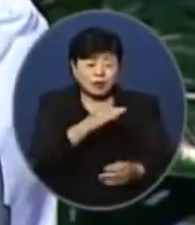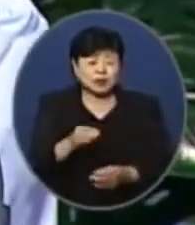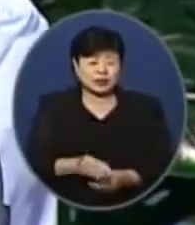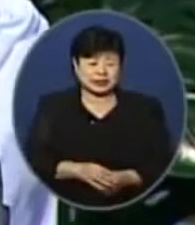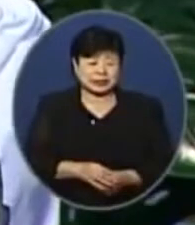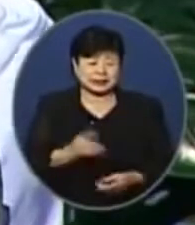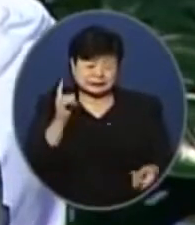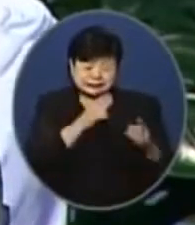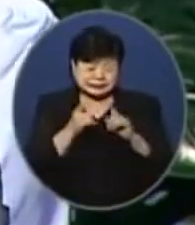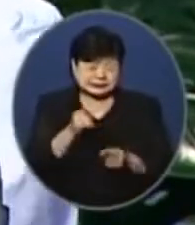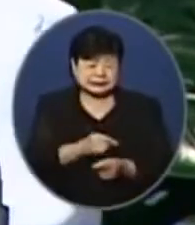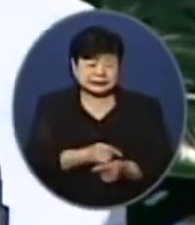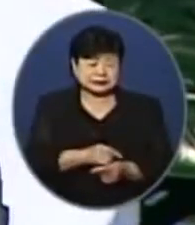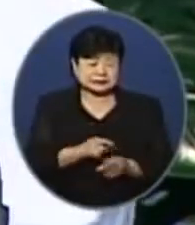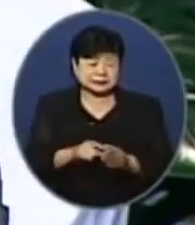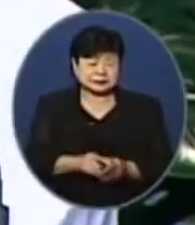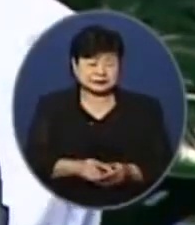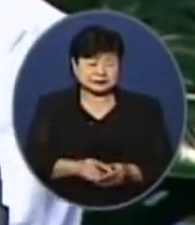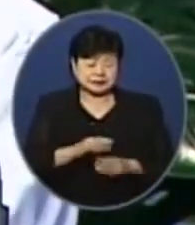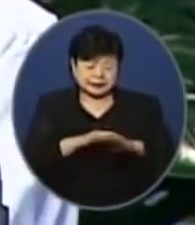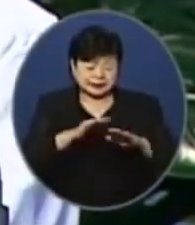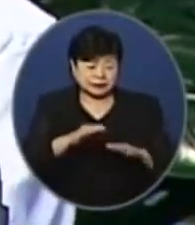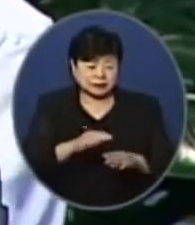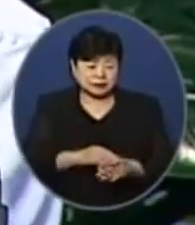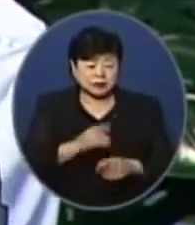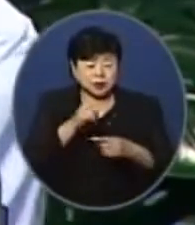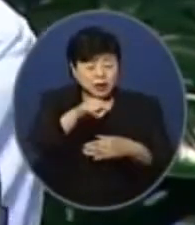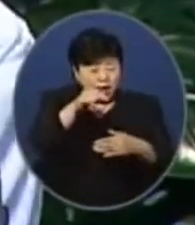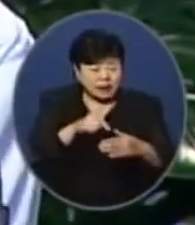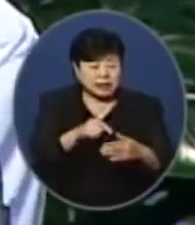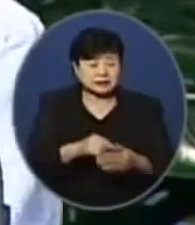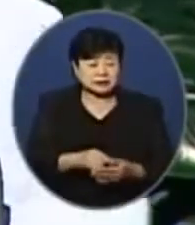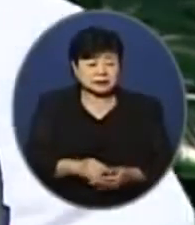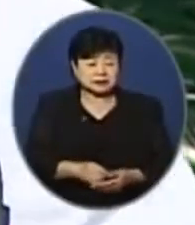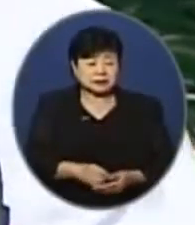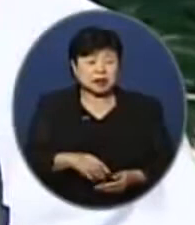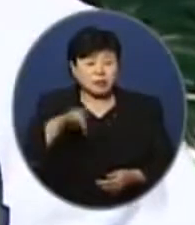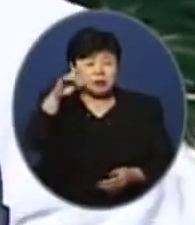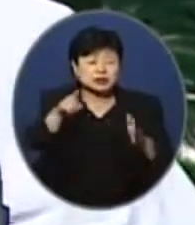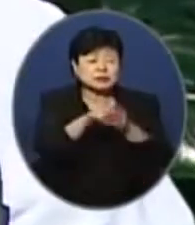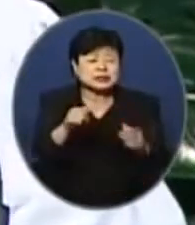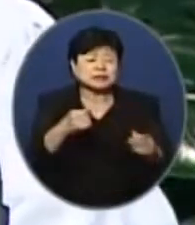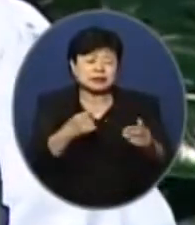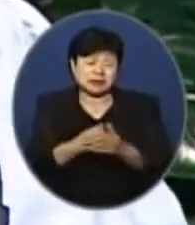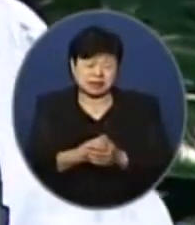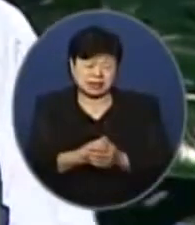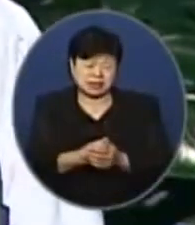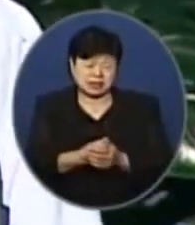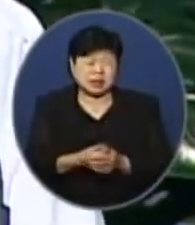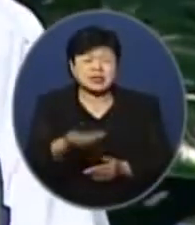잘 견뎌나가는데 때때로 교회 안에서 나보다 먼저 믿은 사람들을 통해서 오는